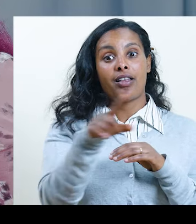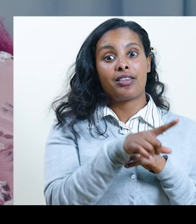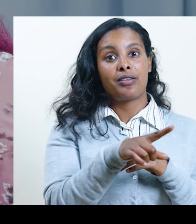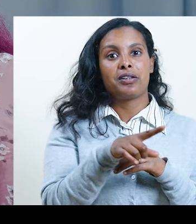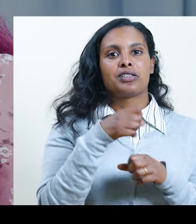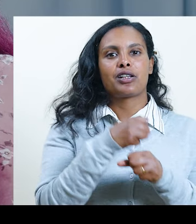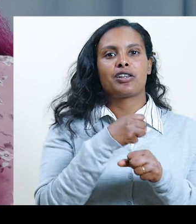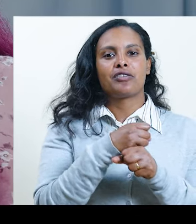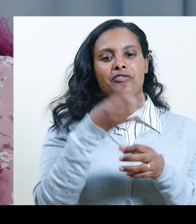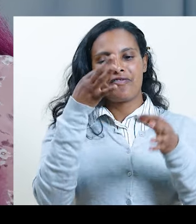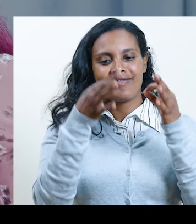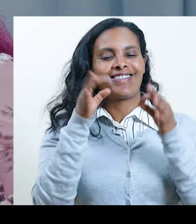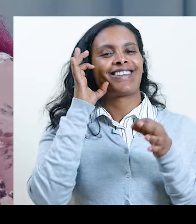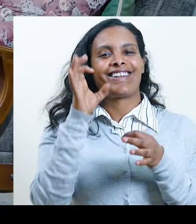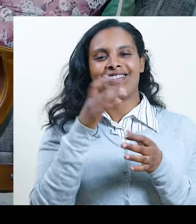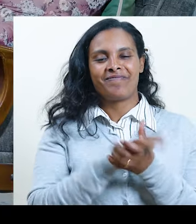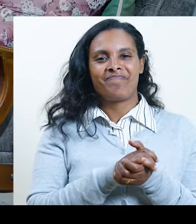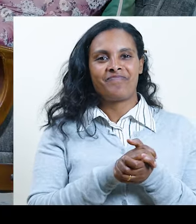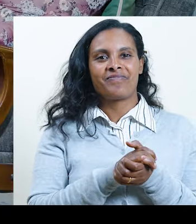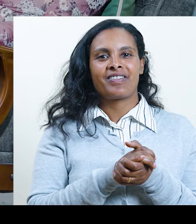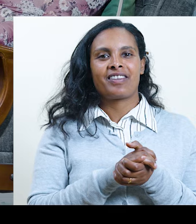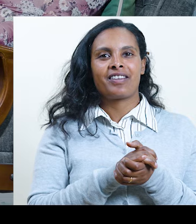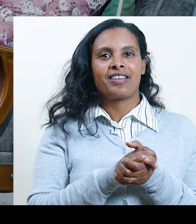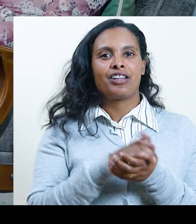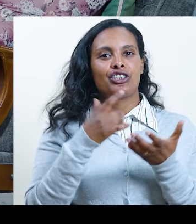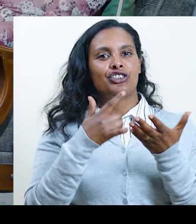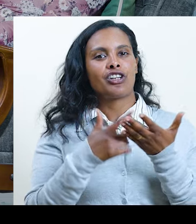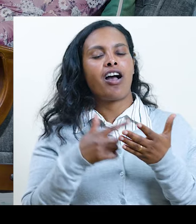እናንተ ሰምታችሁትም ትፈርዳላችሁ። ይህች